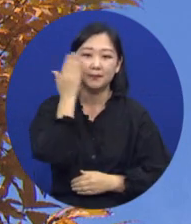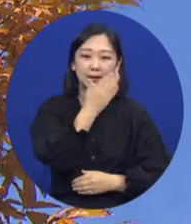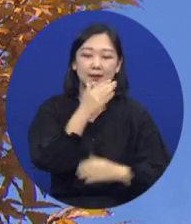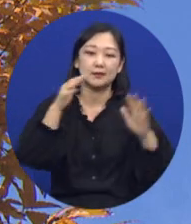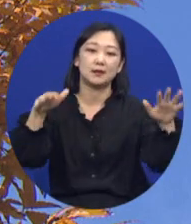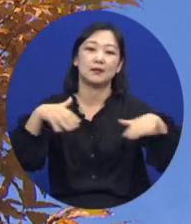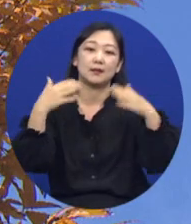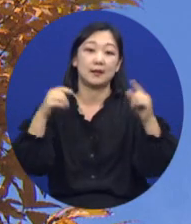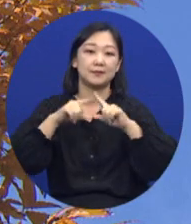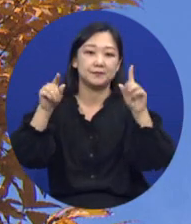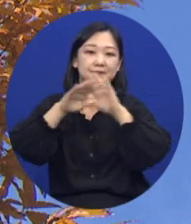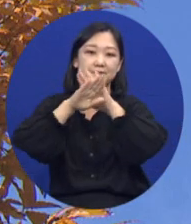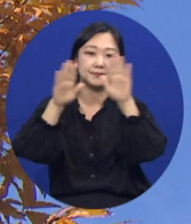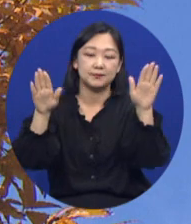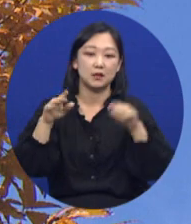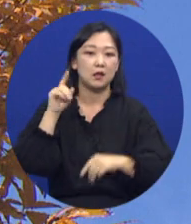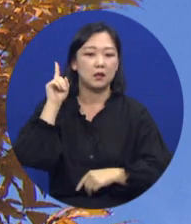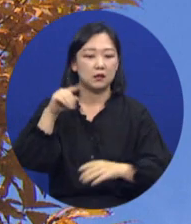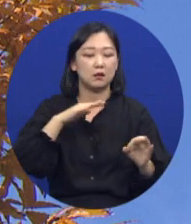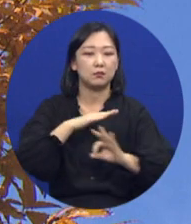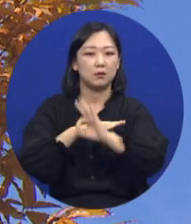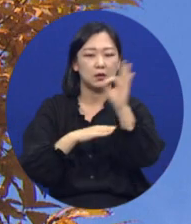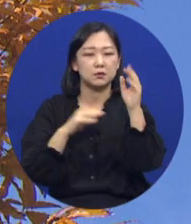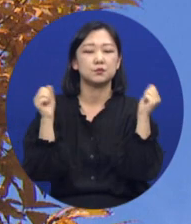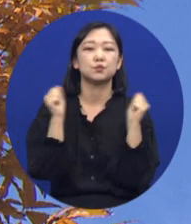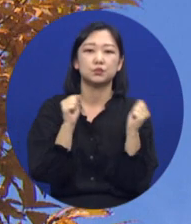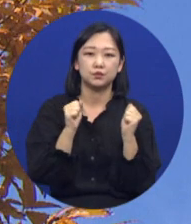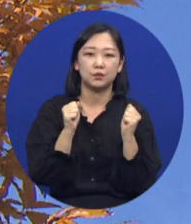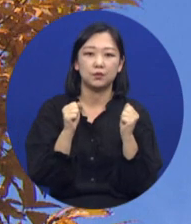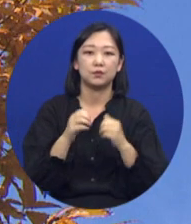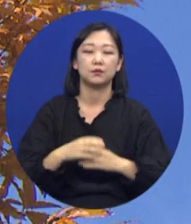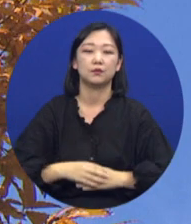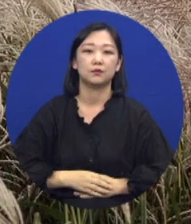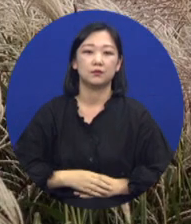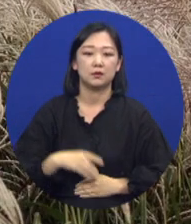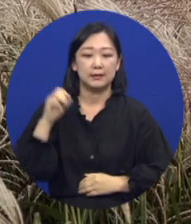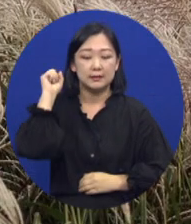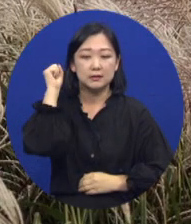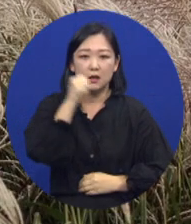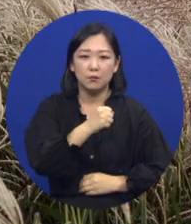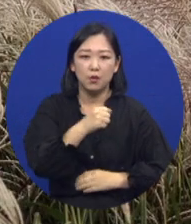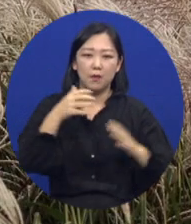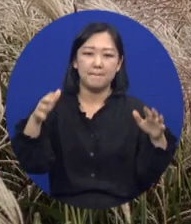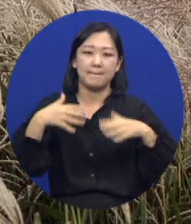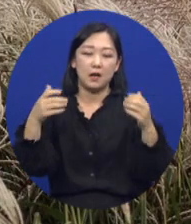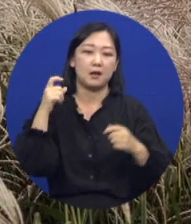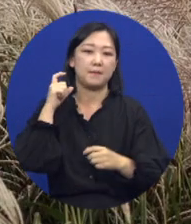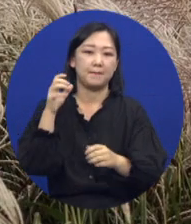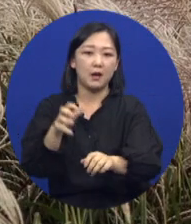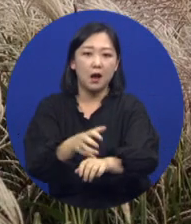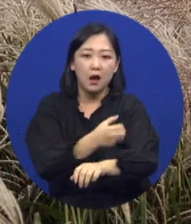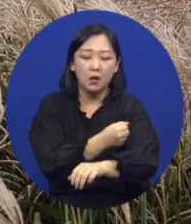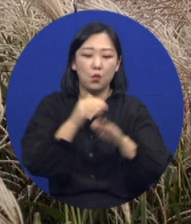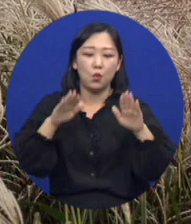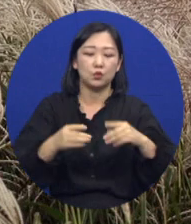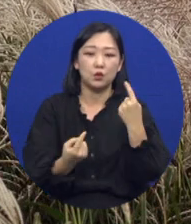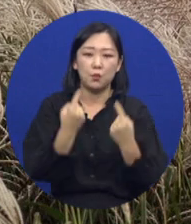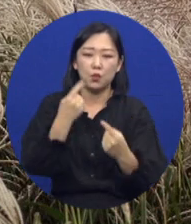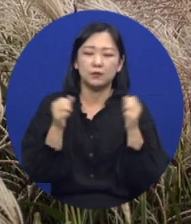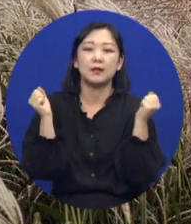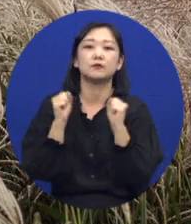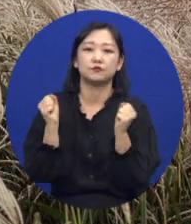이어지겠습니다 단 내일도 아침에는 쌀쌀하게 있는데요 내일 새벽까지 바람도 강하게 불어서 오늘보다 더